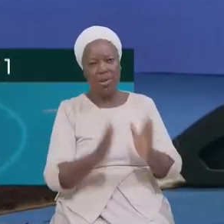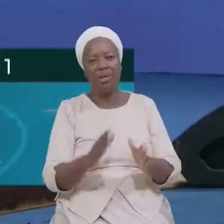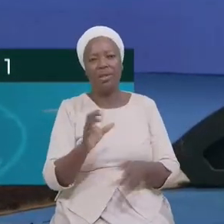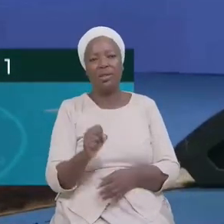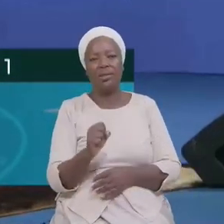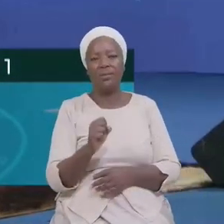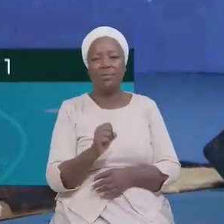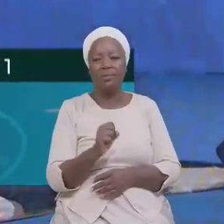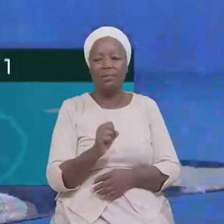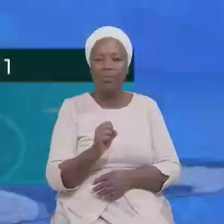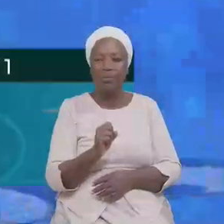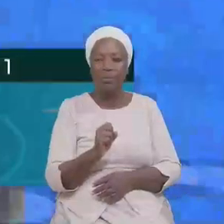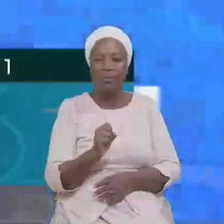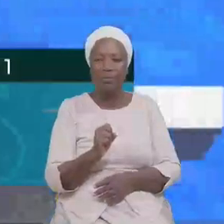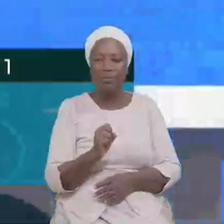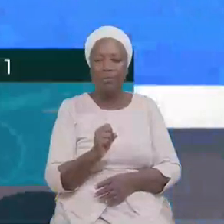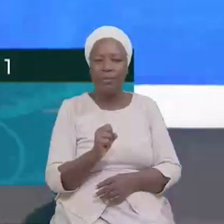Égyptiens.